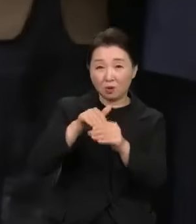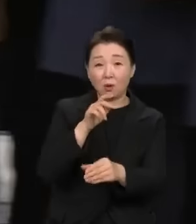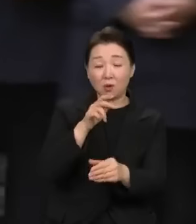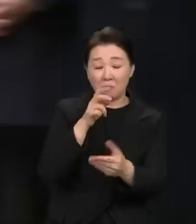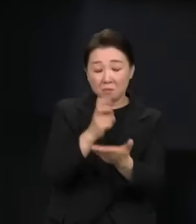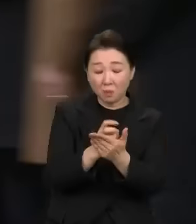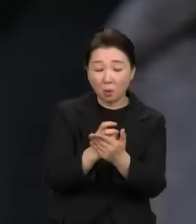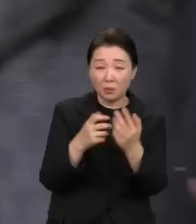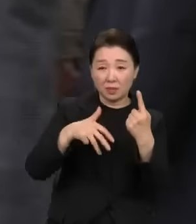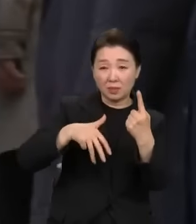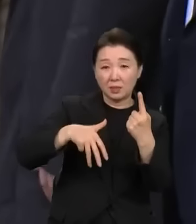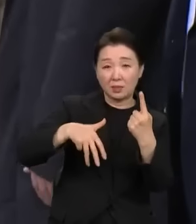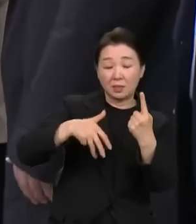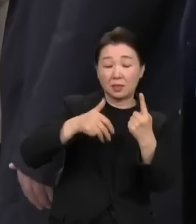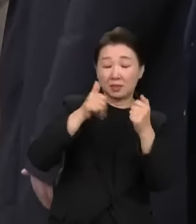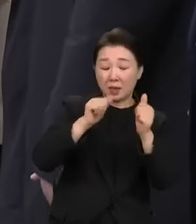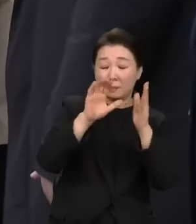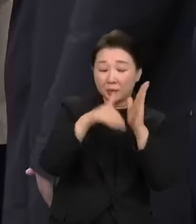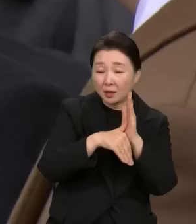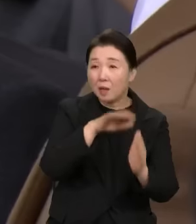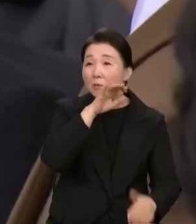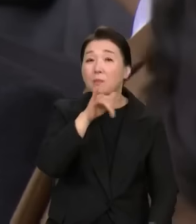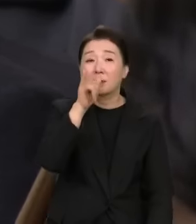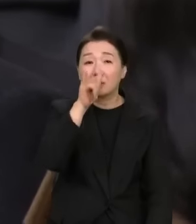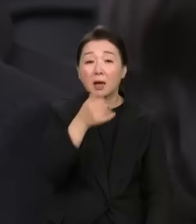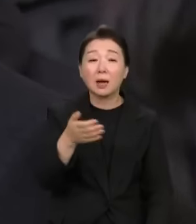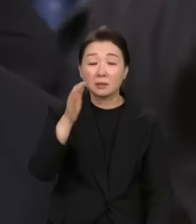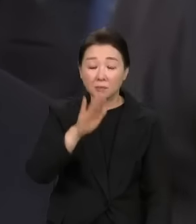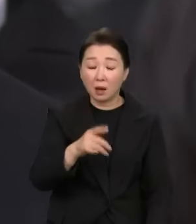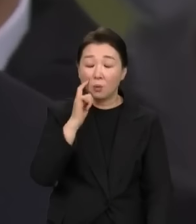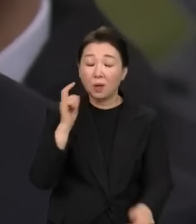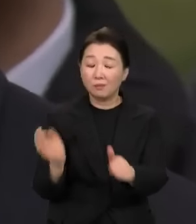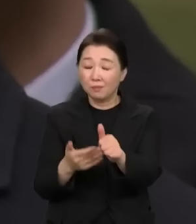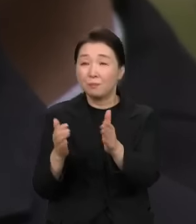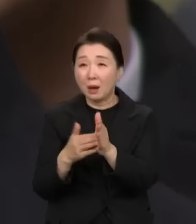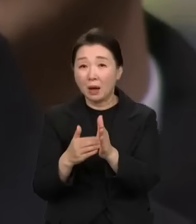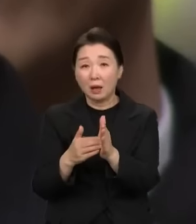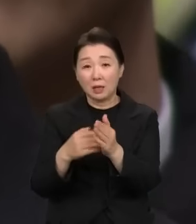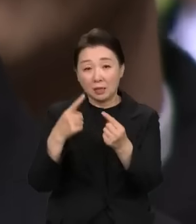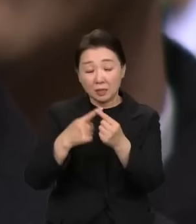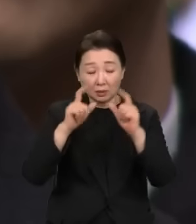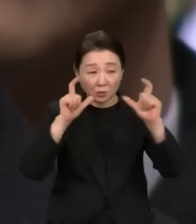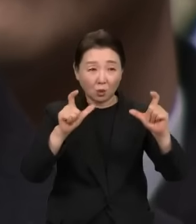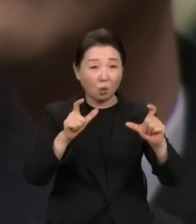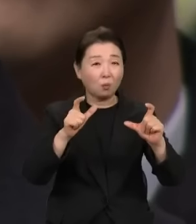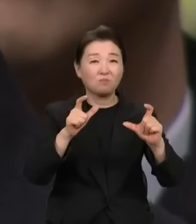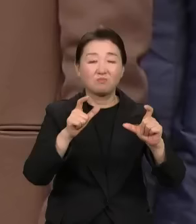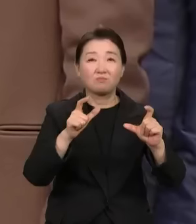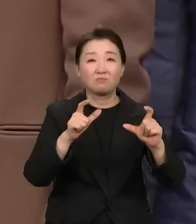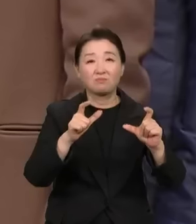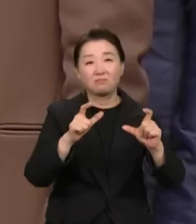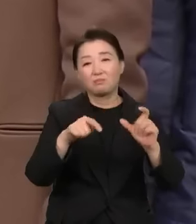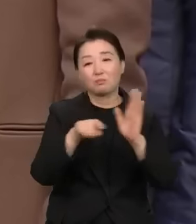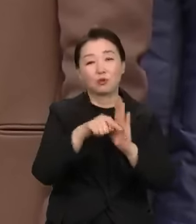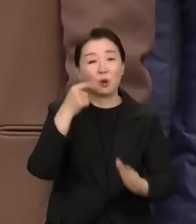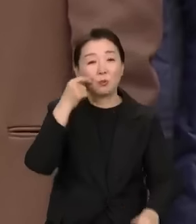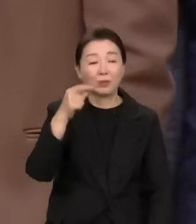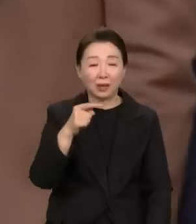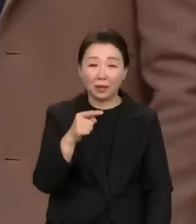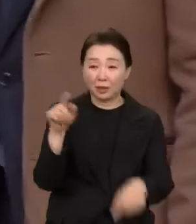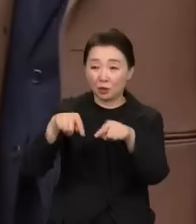걸 비판했던 국민의힘이 위증교사 1심 선고를 부정할 수도 없게 됐습니다. 이에 따라 지도부는 말을